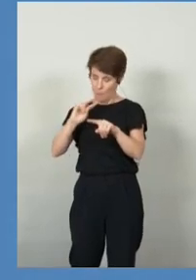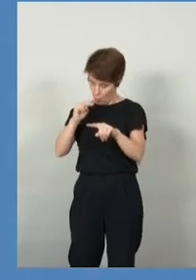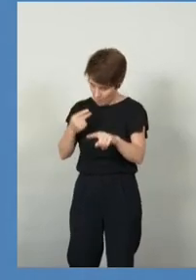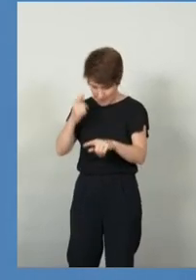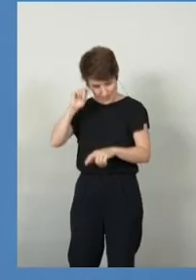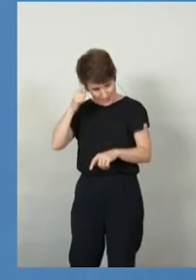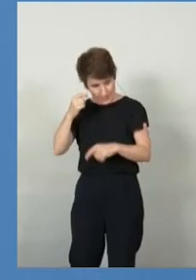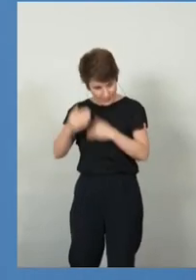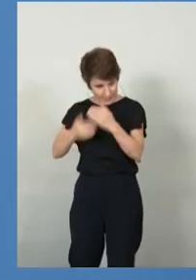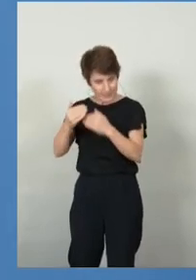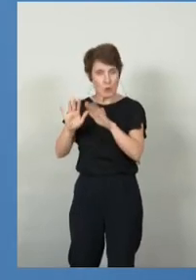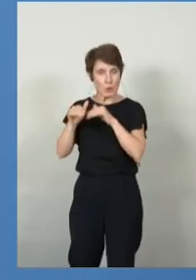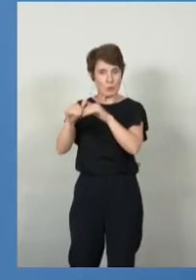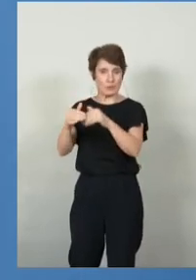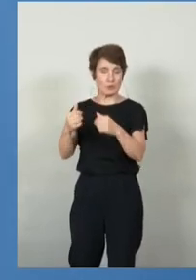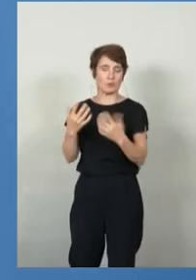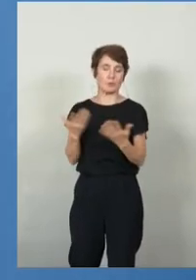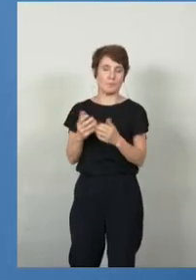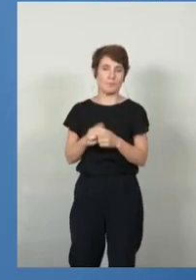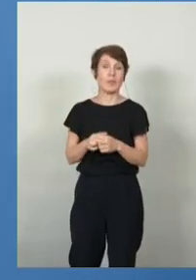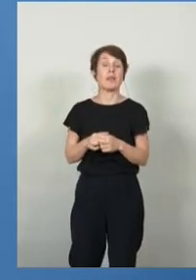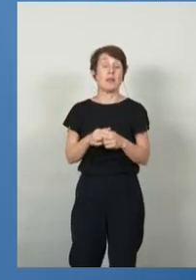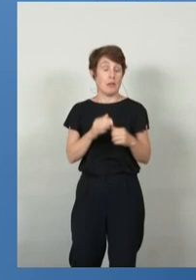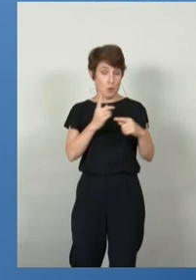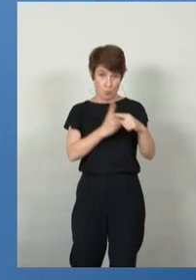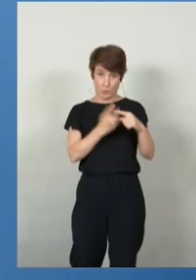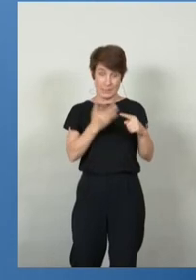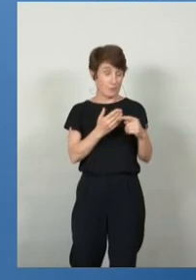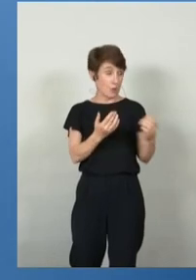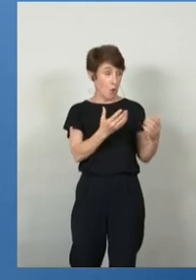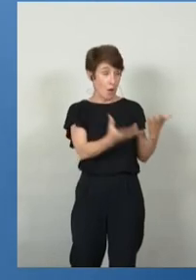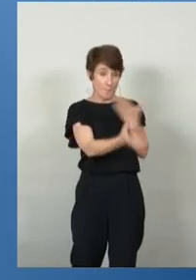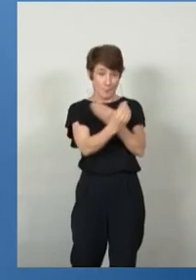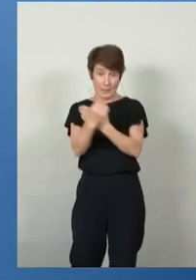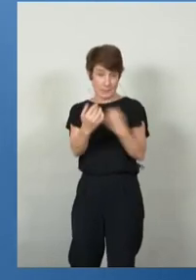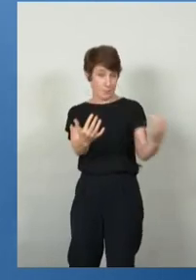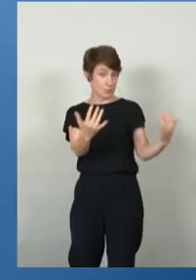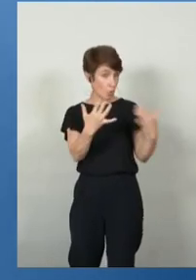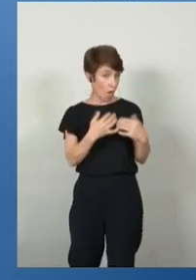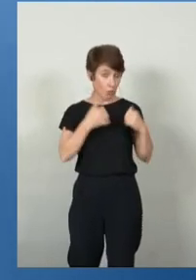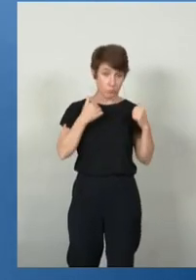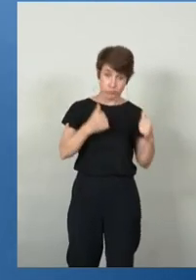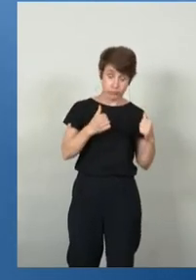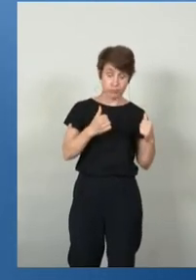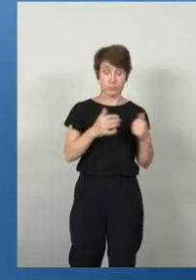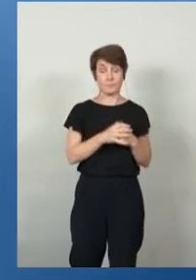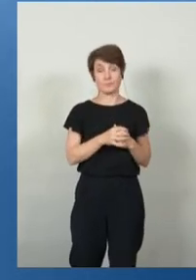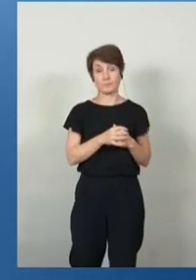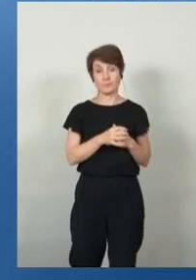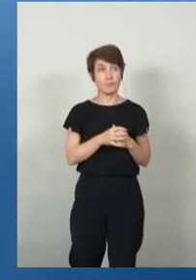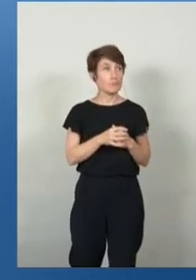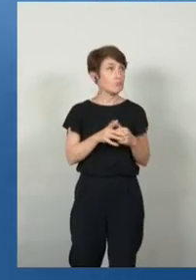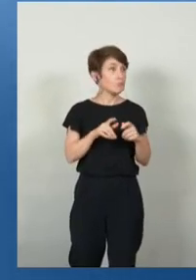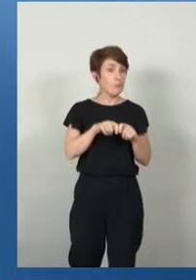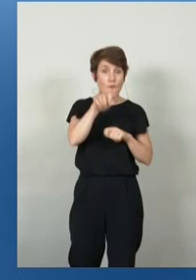réflexion c'est effectivement une réussite participative forte un fort engouement ce sont des formats variés